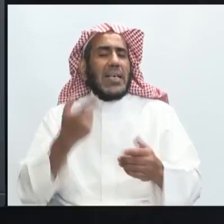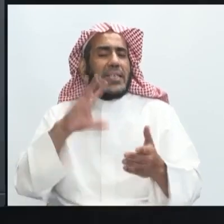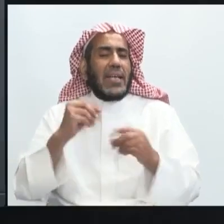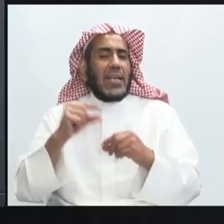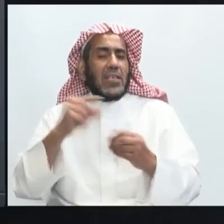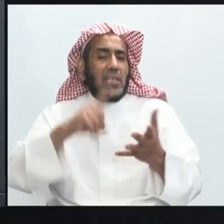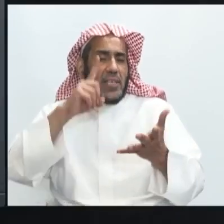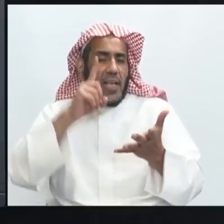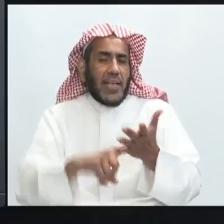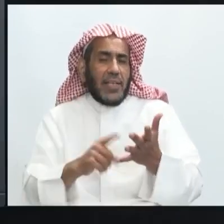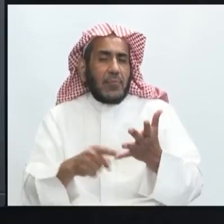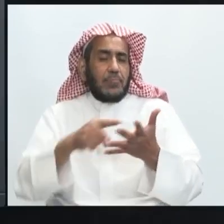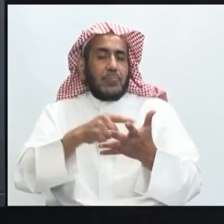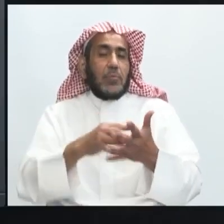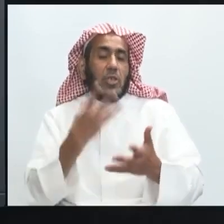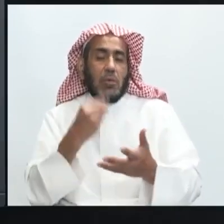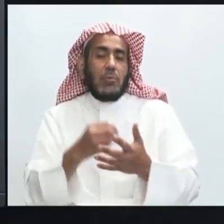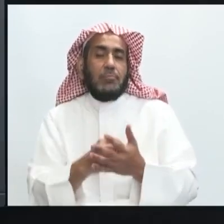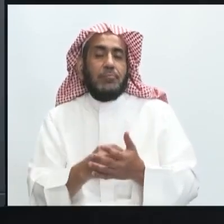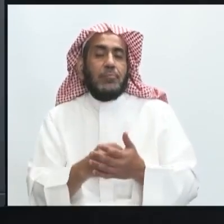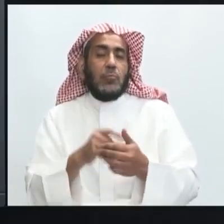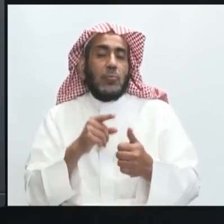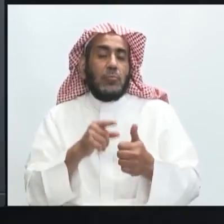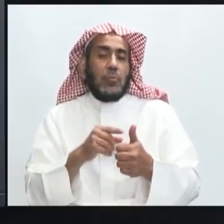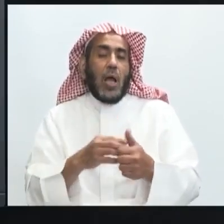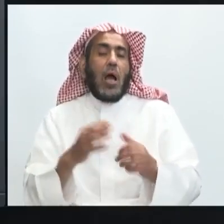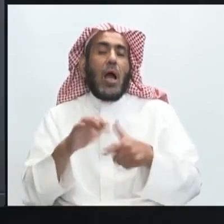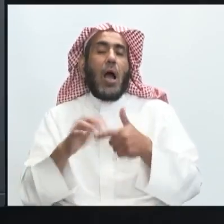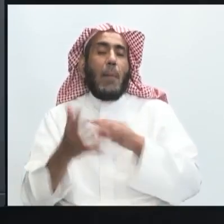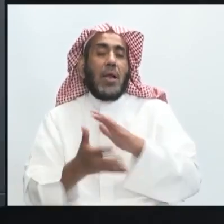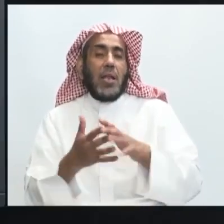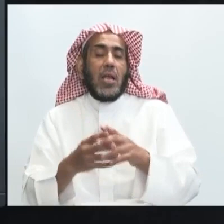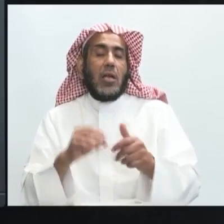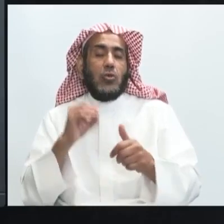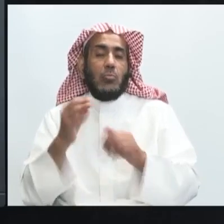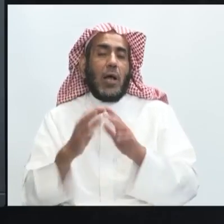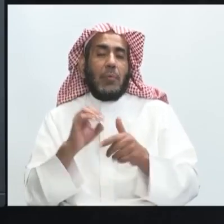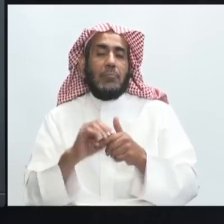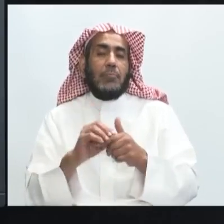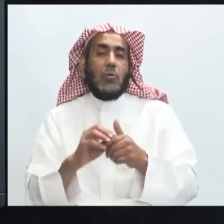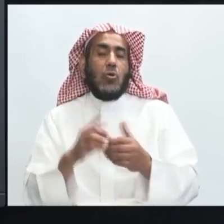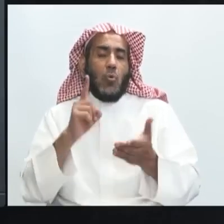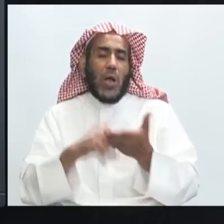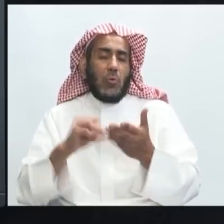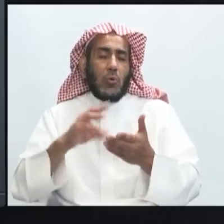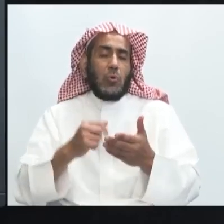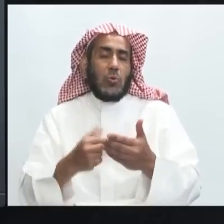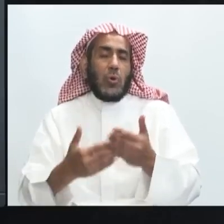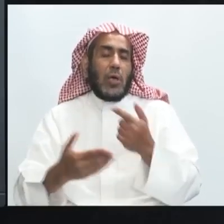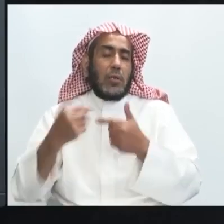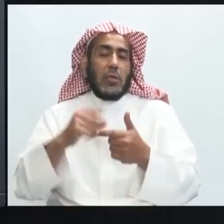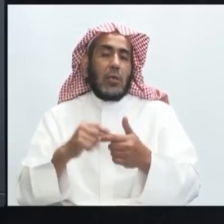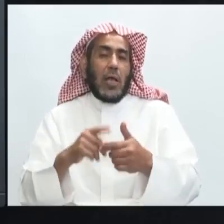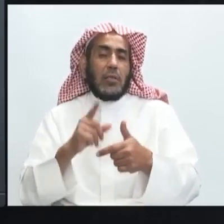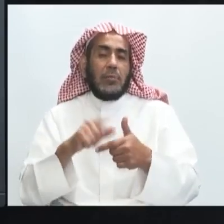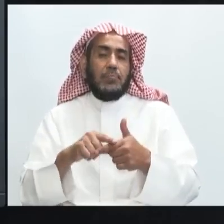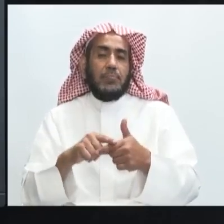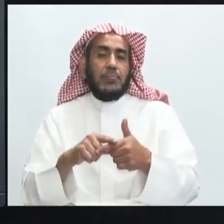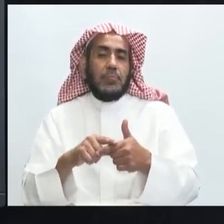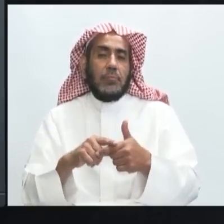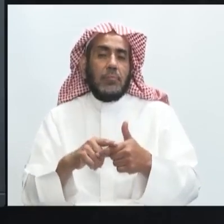تاكيد جميل احسنتم هنا خبريه الجمله الخبريه واني وان كنت الاخيره زمانه